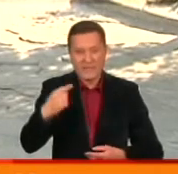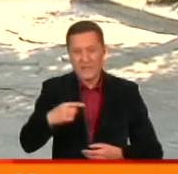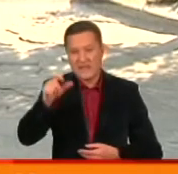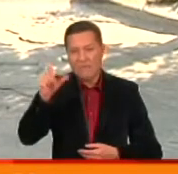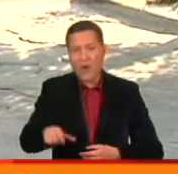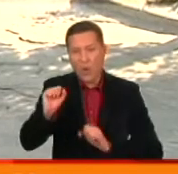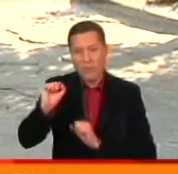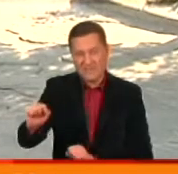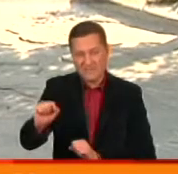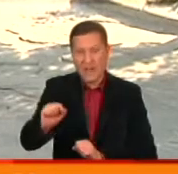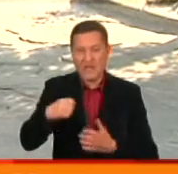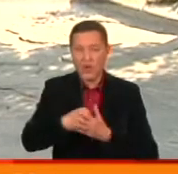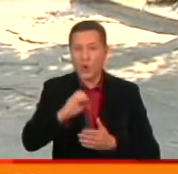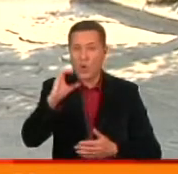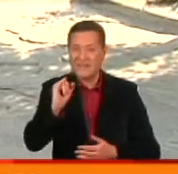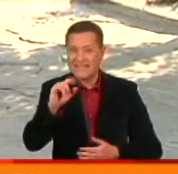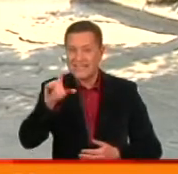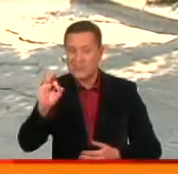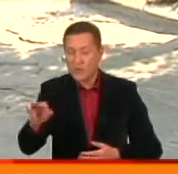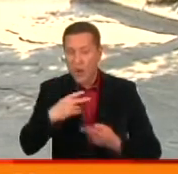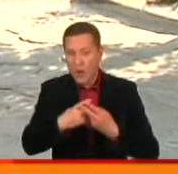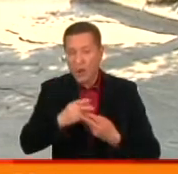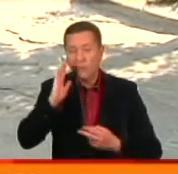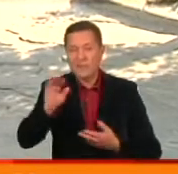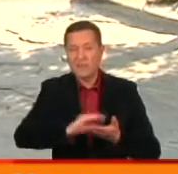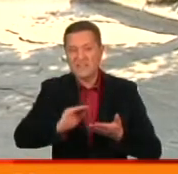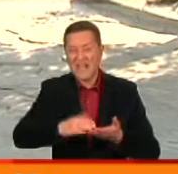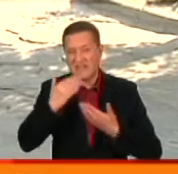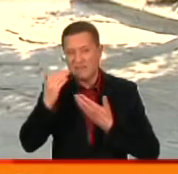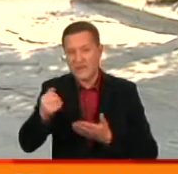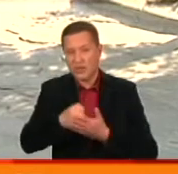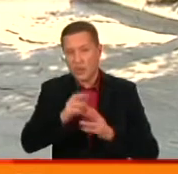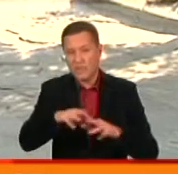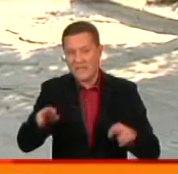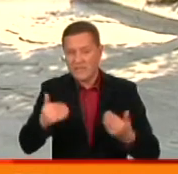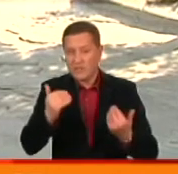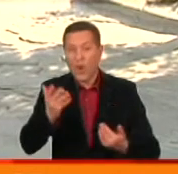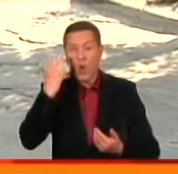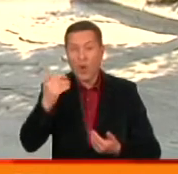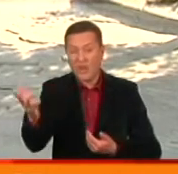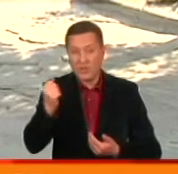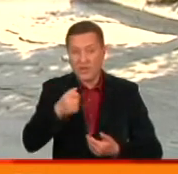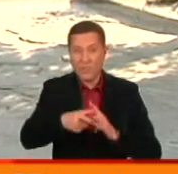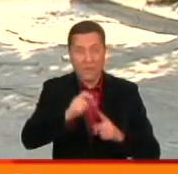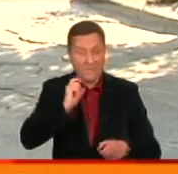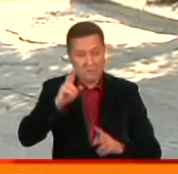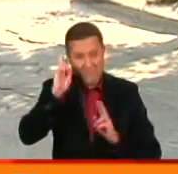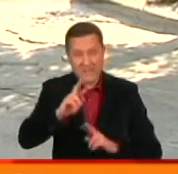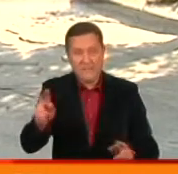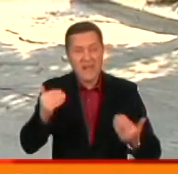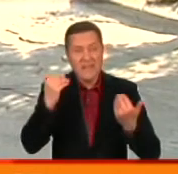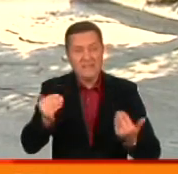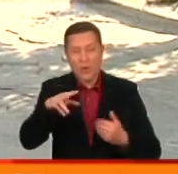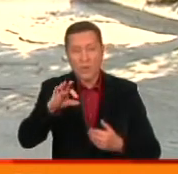до СІЗО. Вона обіцяє написати звернення до Мін'юсту вже сьогодні, однак коли отримає вона відповідь від Мін'юсту, невідомо, тож сьогодні